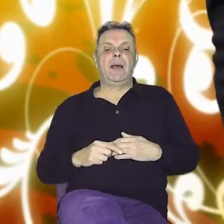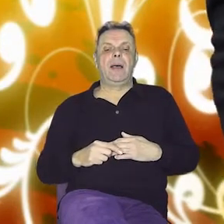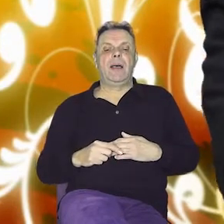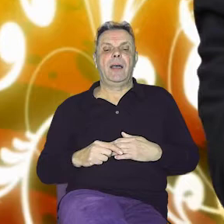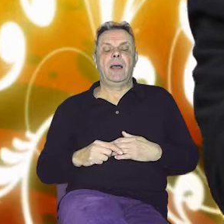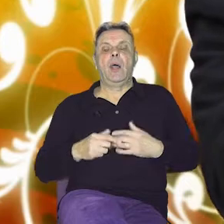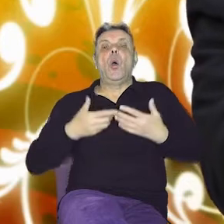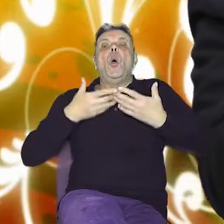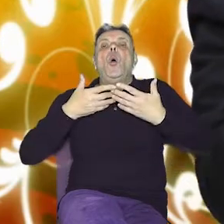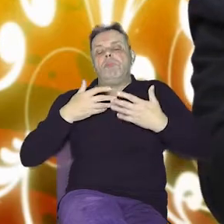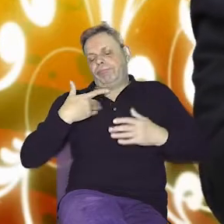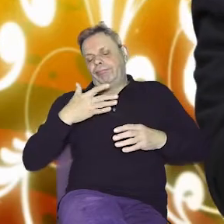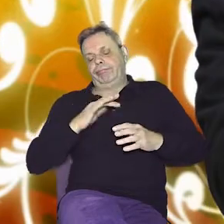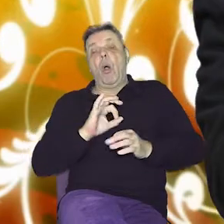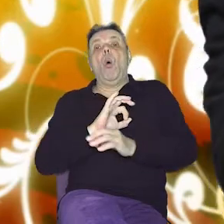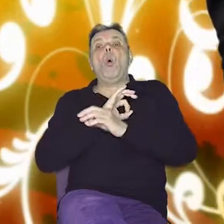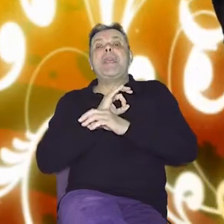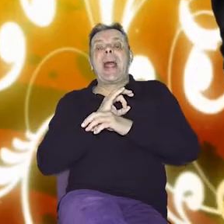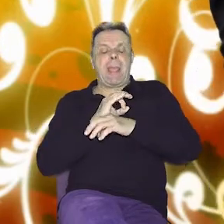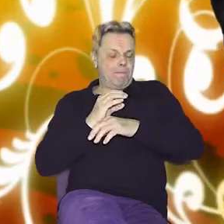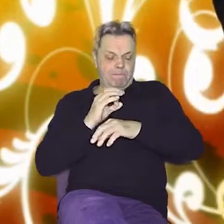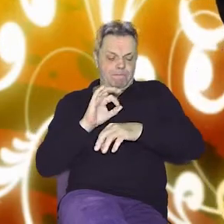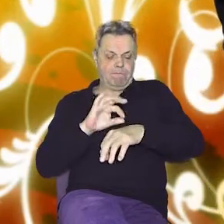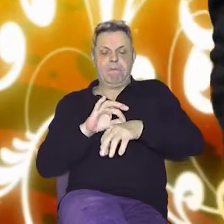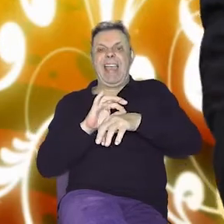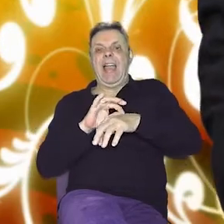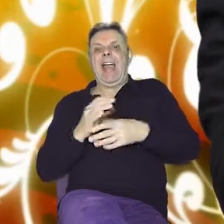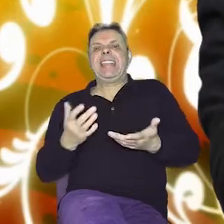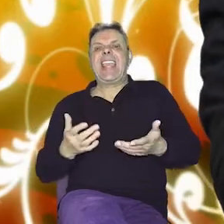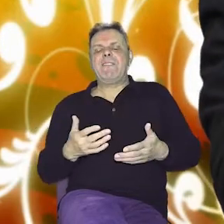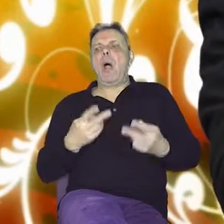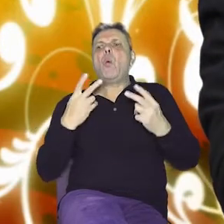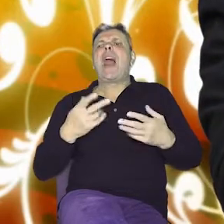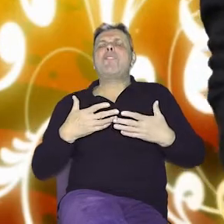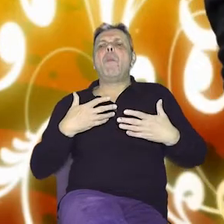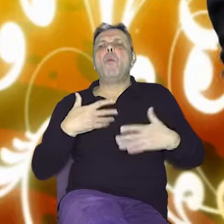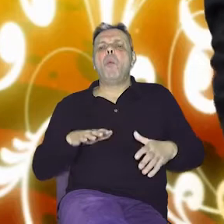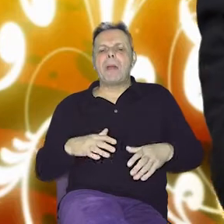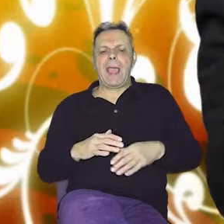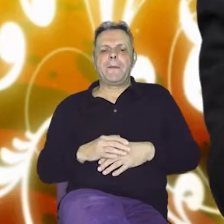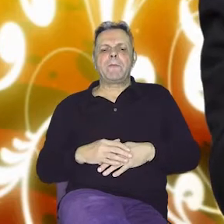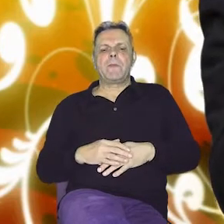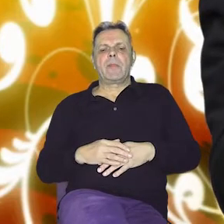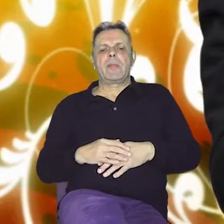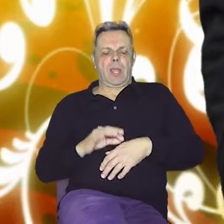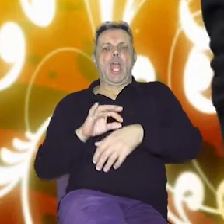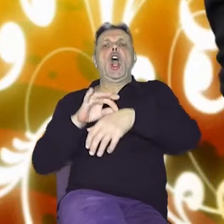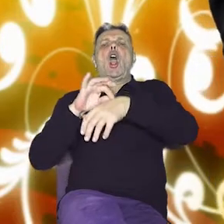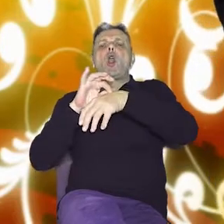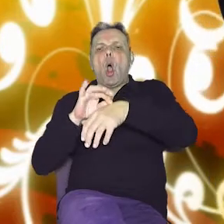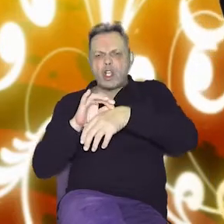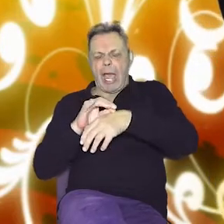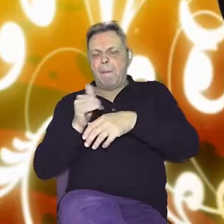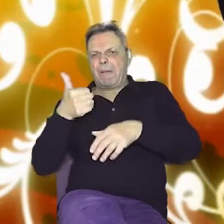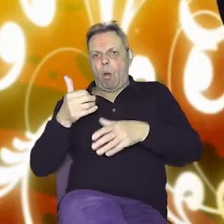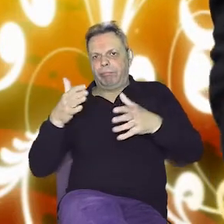praktički udumiranjem tkiva i nastane rana. Prvo udumre, uglavnom udumre ovoga, kod ovih rana, to je koža, zbog